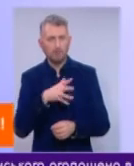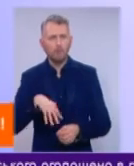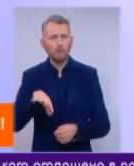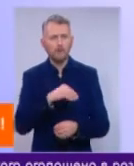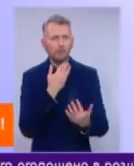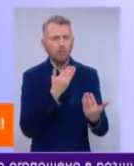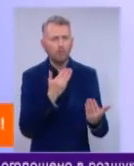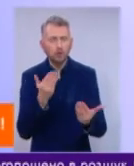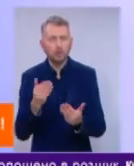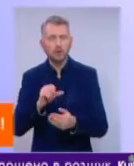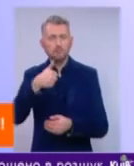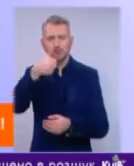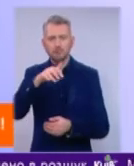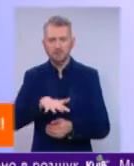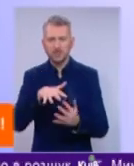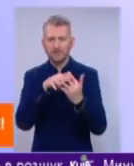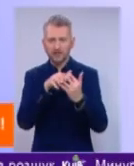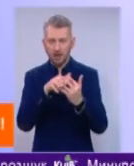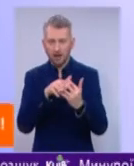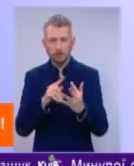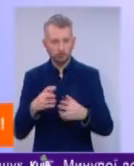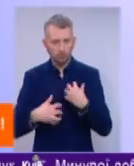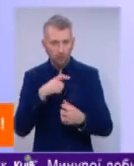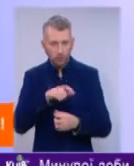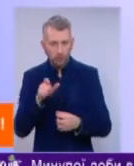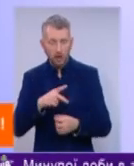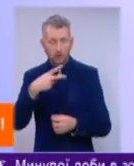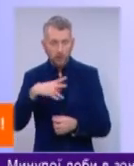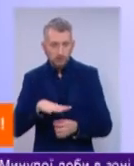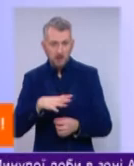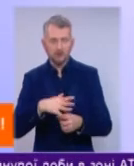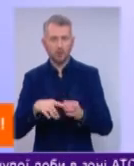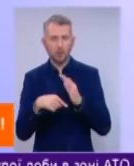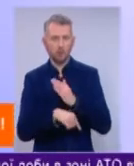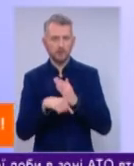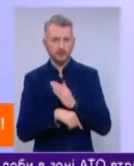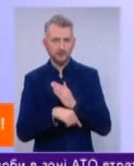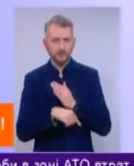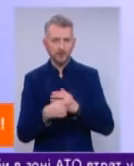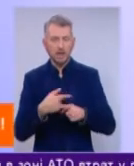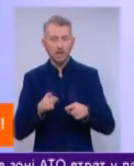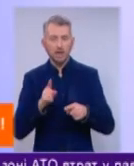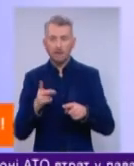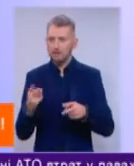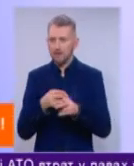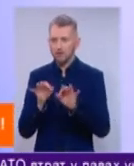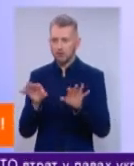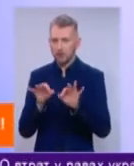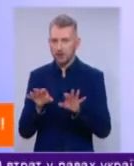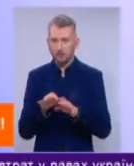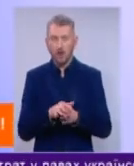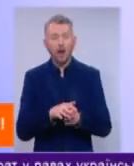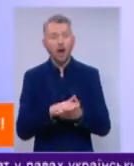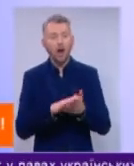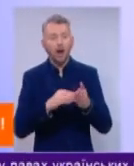соцопитуванням, на першому місці – це війна, що турбує людей, на другому місці – це корупція. Тобто це без коментарів, далі йде вже